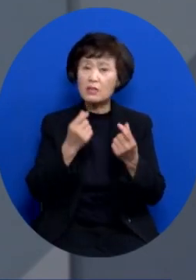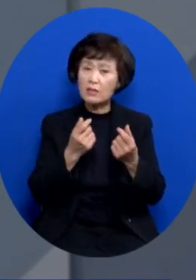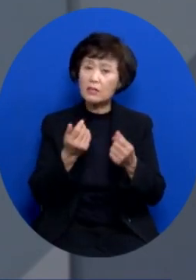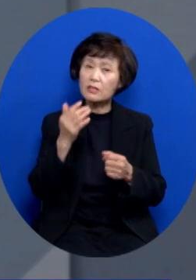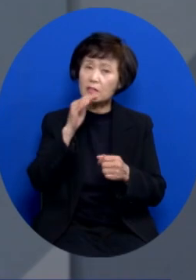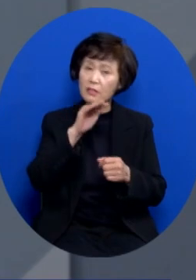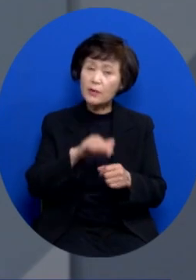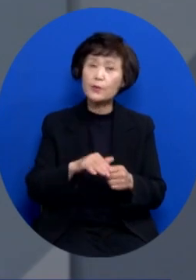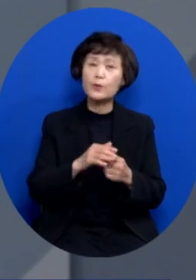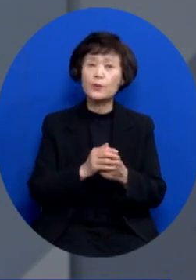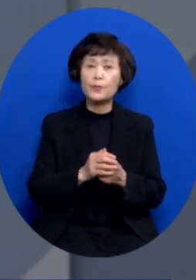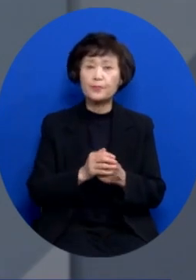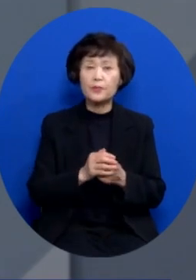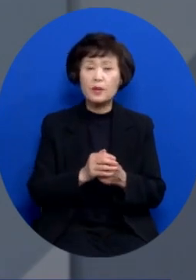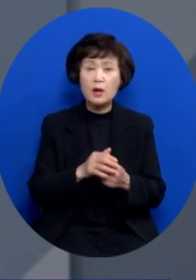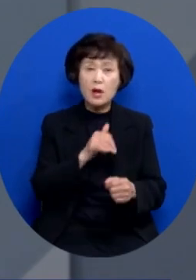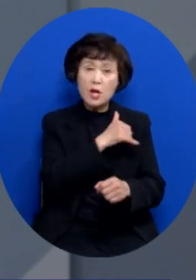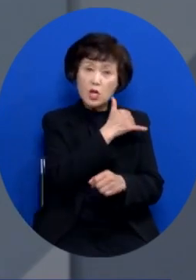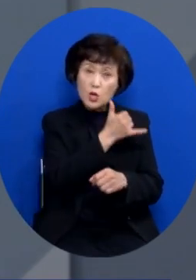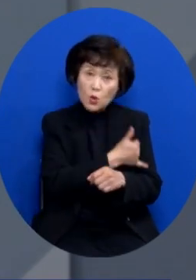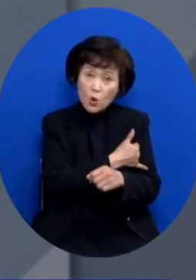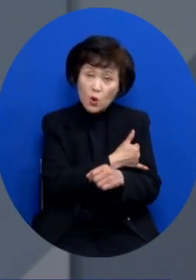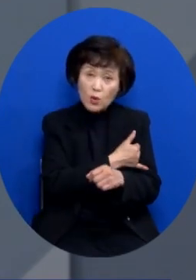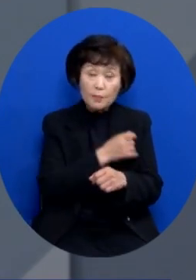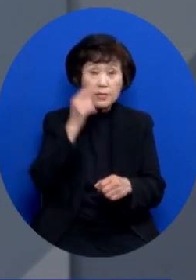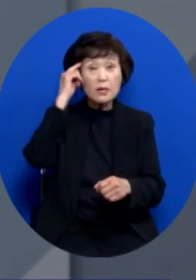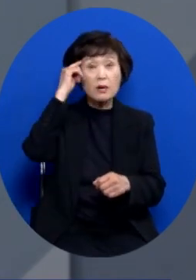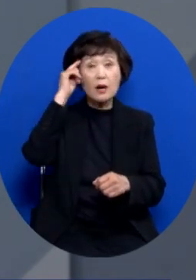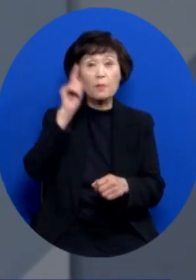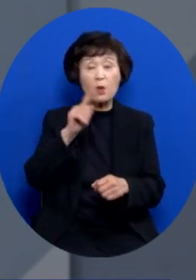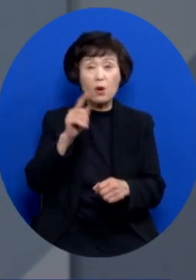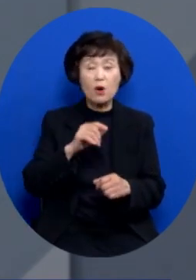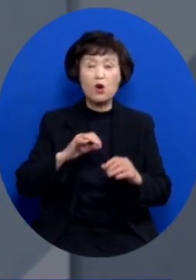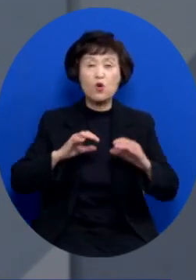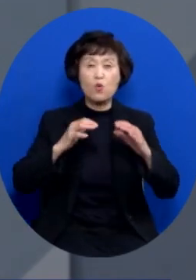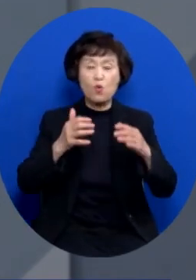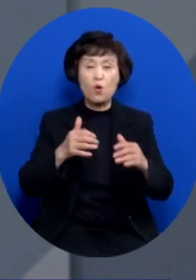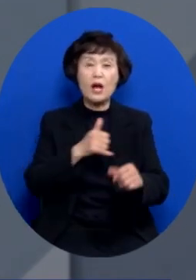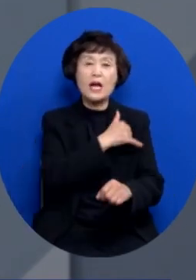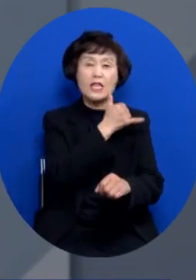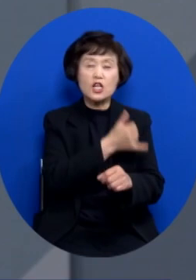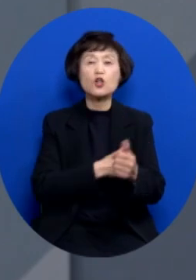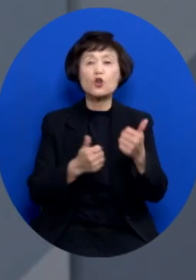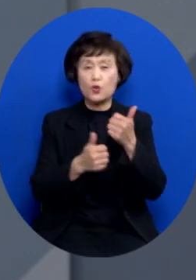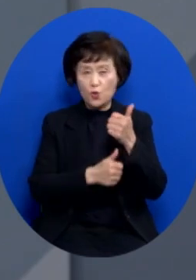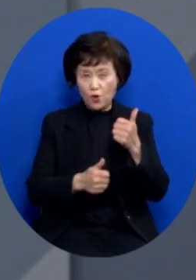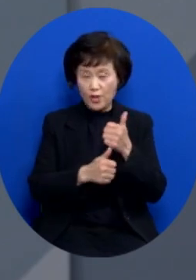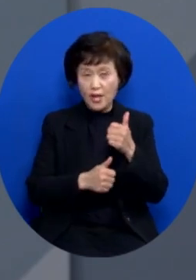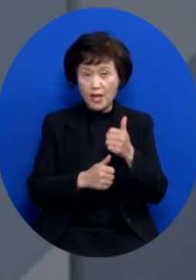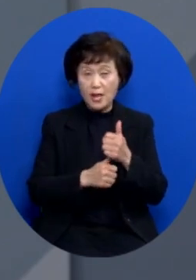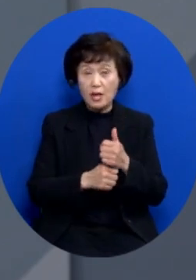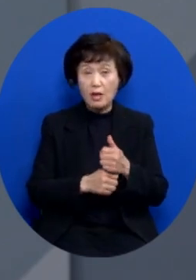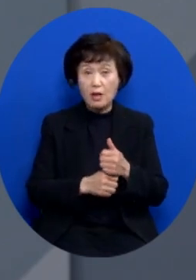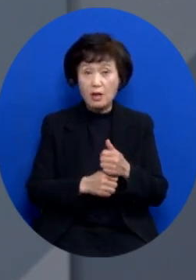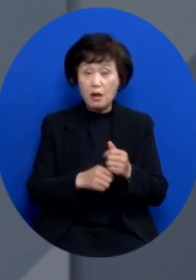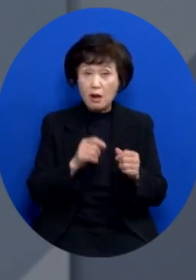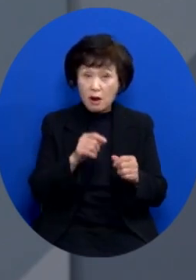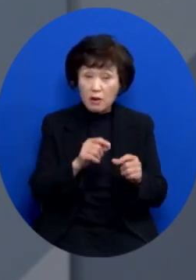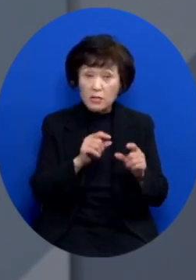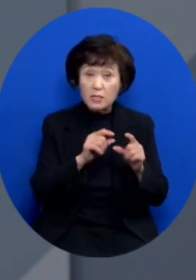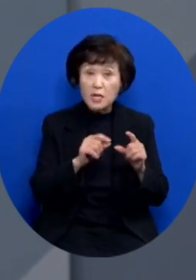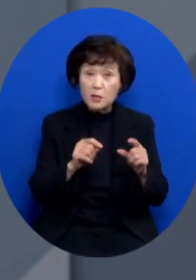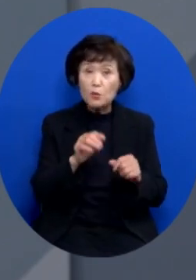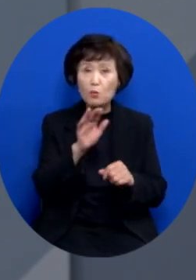느끼고 있을 겁니다. 인권하면 당장 떠오르는 게 우리나라 국가인권위원회인데요. 국가인권위원회가 일부에서 이야기했듯이